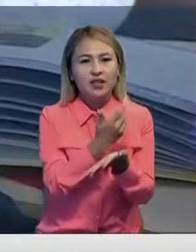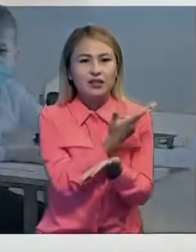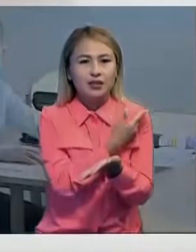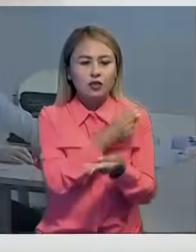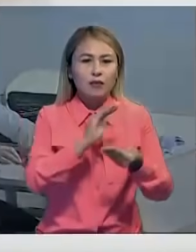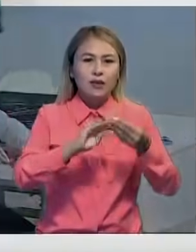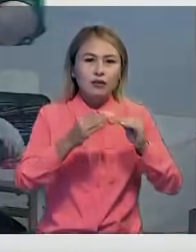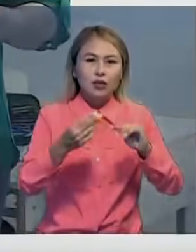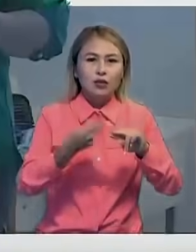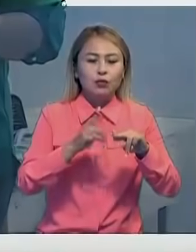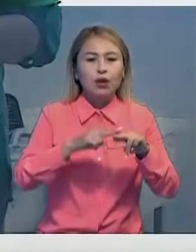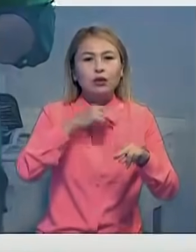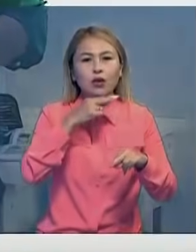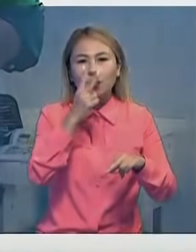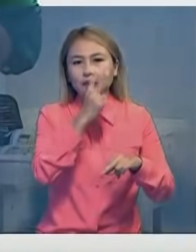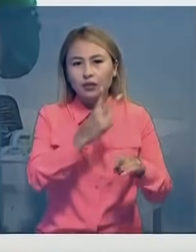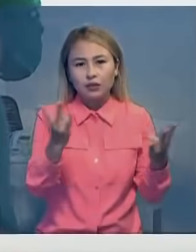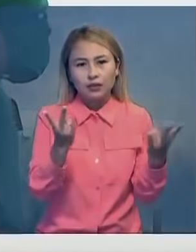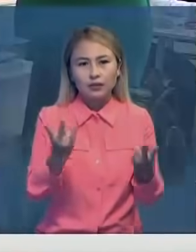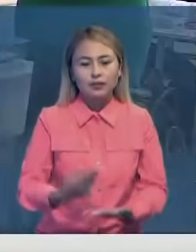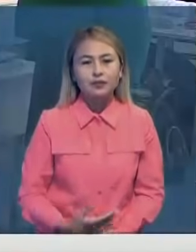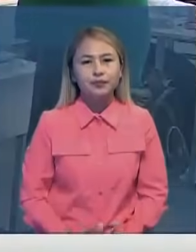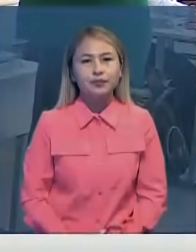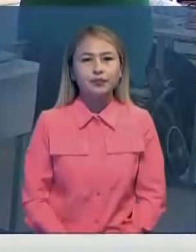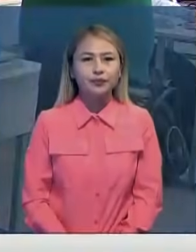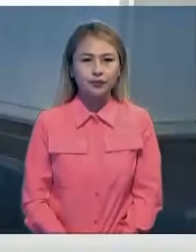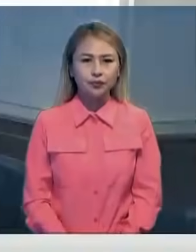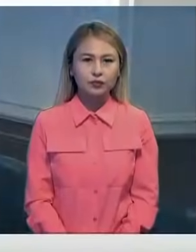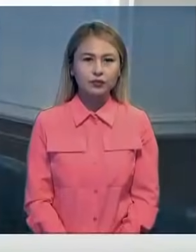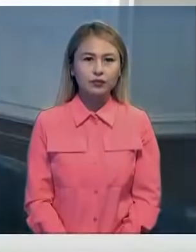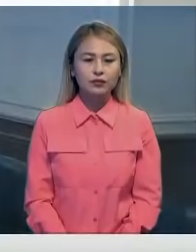басшыларына вакциналау мәселесіне мұқият қарау керектігін айтты.